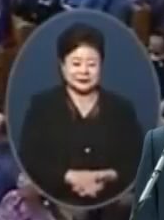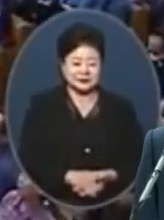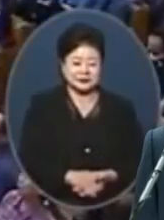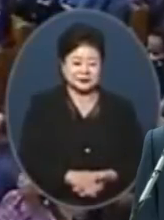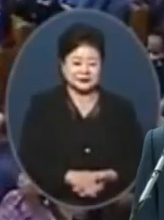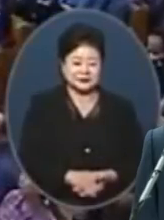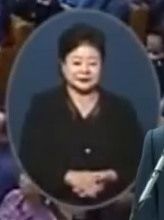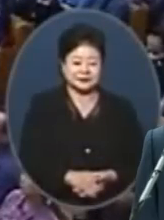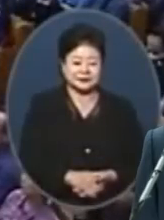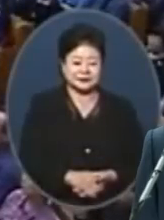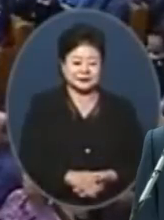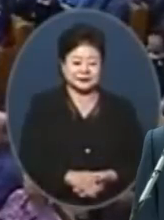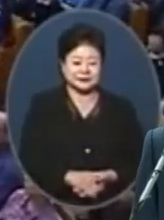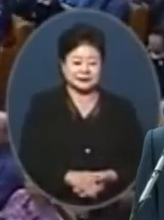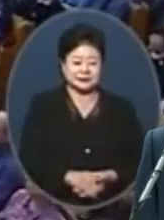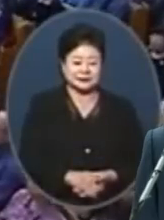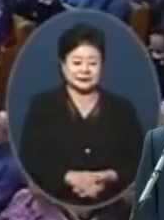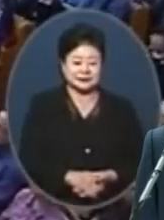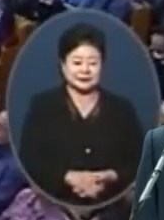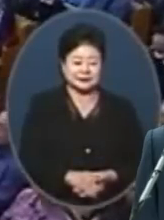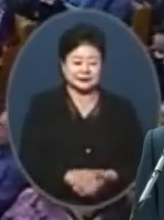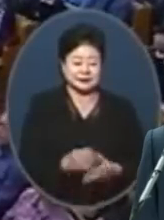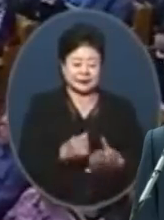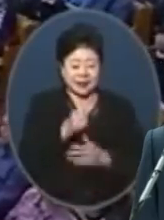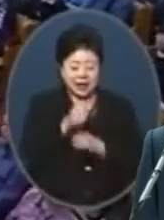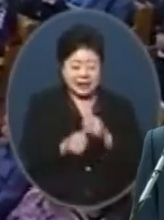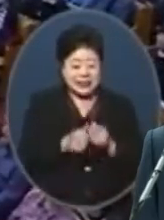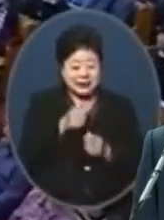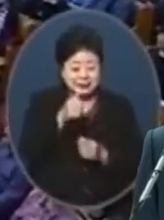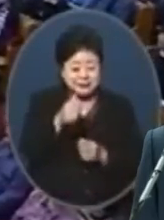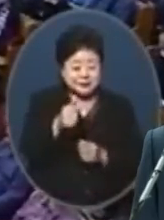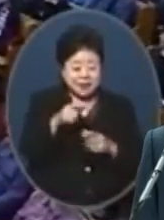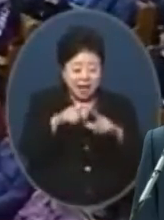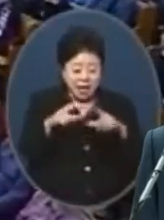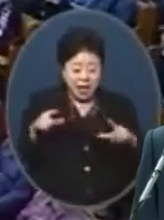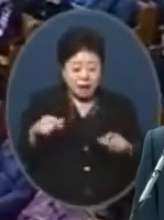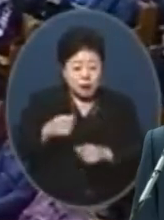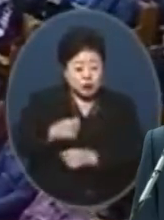our God will fight for you. 그러므로 하나님에게는